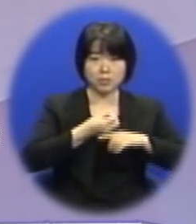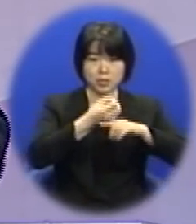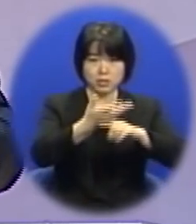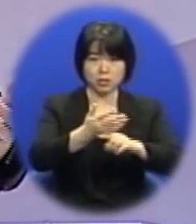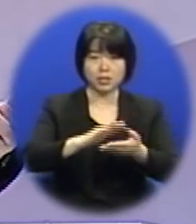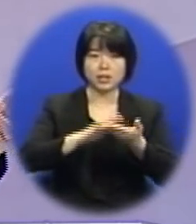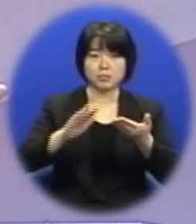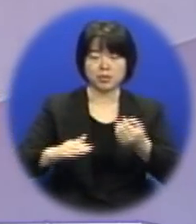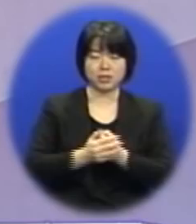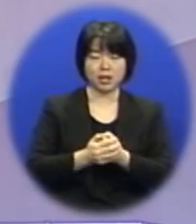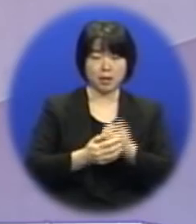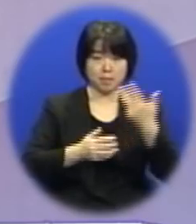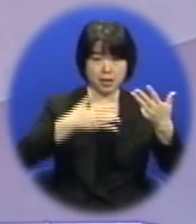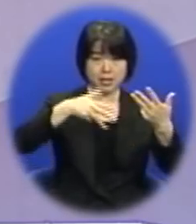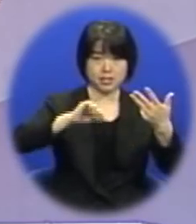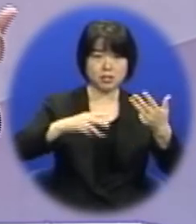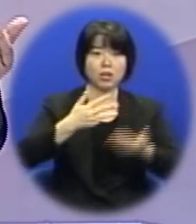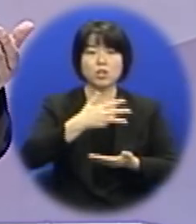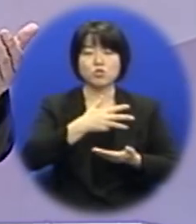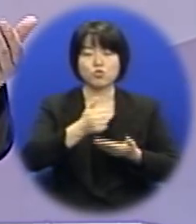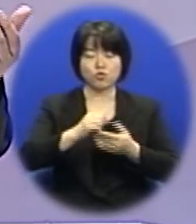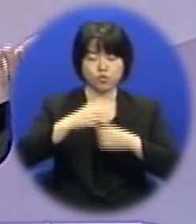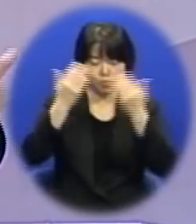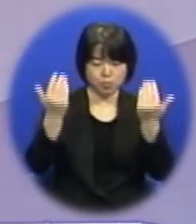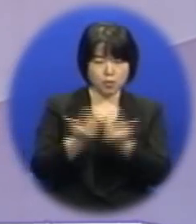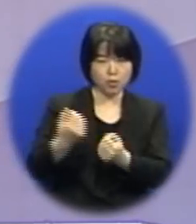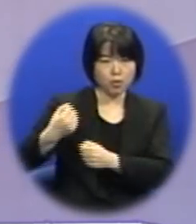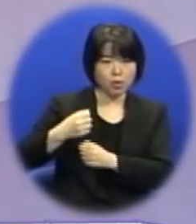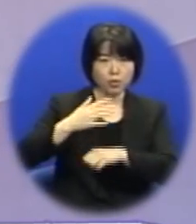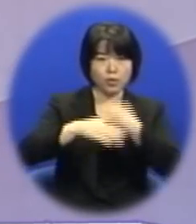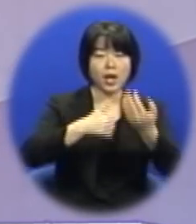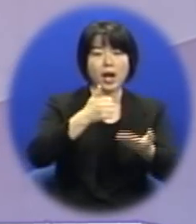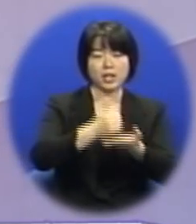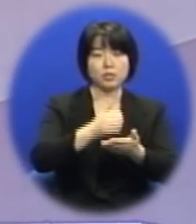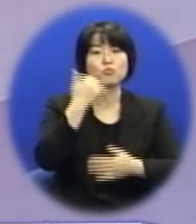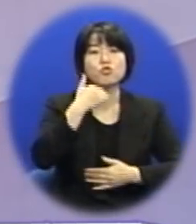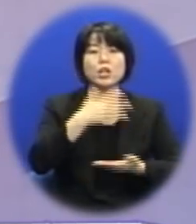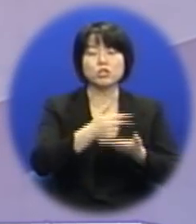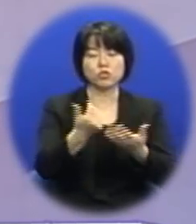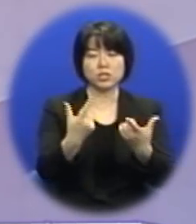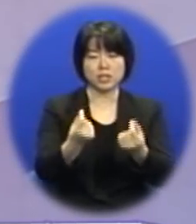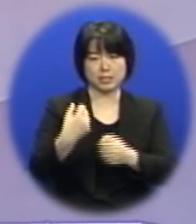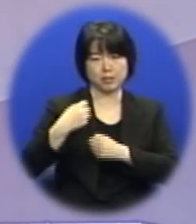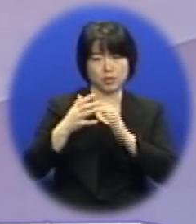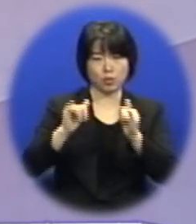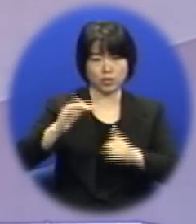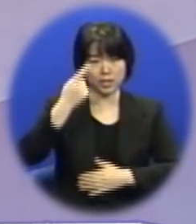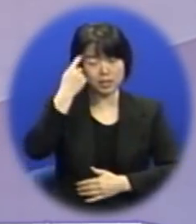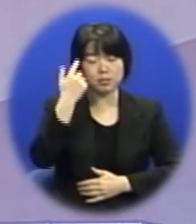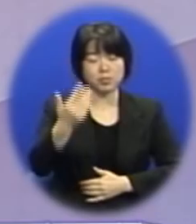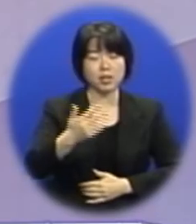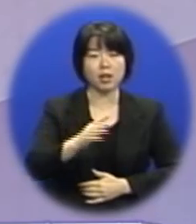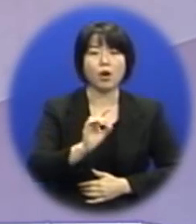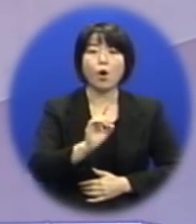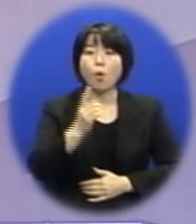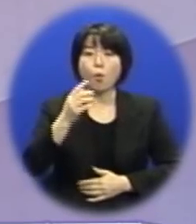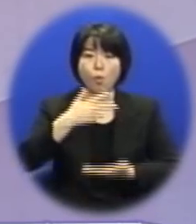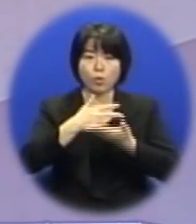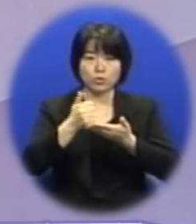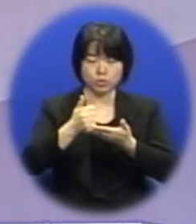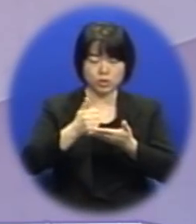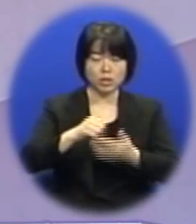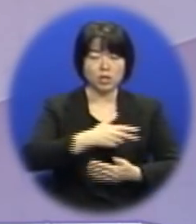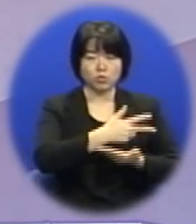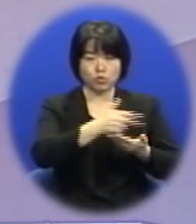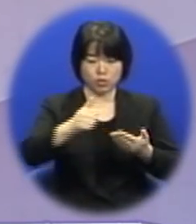8절에 주 만군의 하나님, 누가 주님 같은 용사이겠습니까? 오 주님, 주님의 신실하심이 주님을